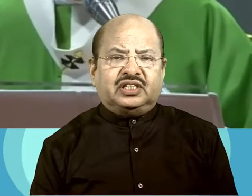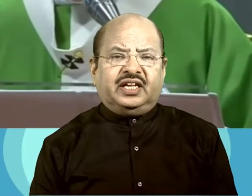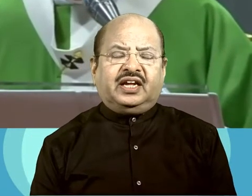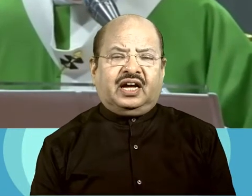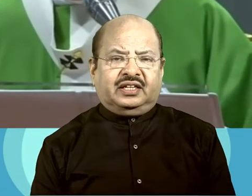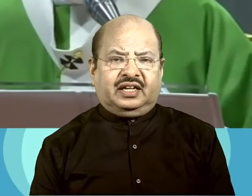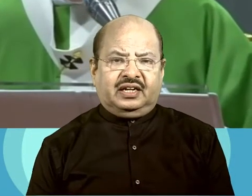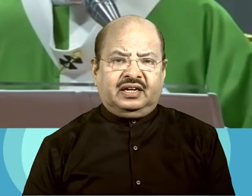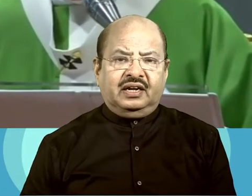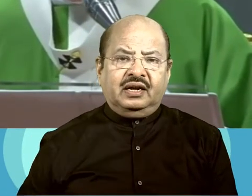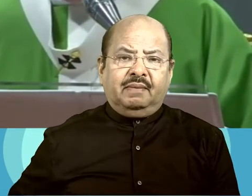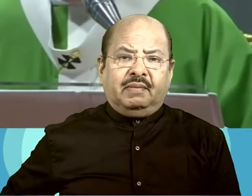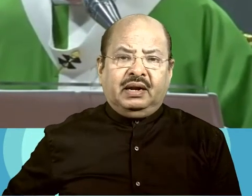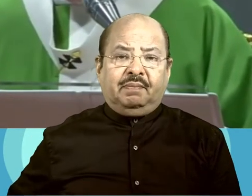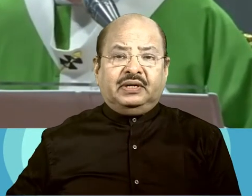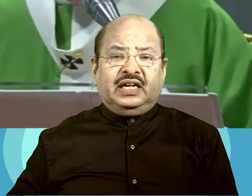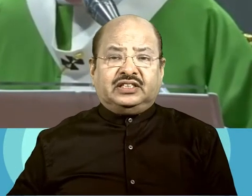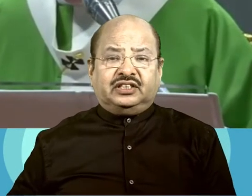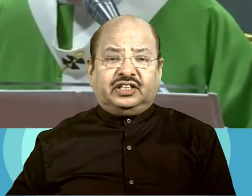പദ്ധതികളെക്കുറിച്ച് ചിന്തിക്കാതെ